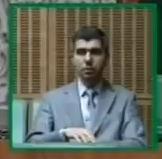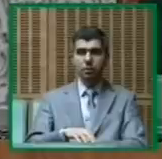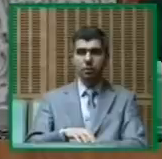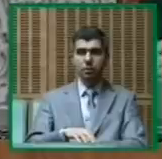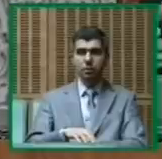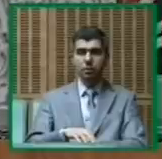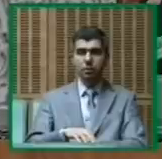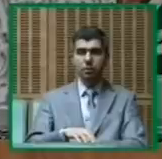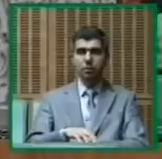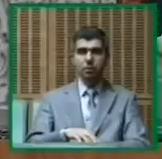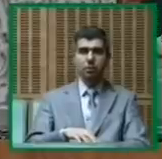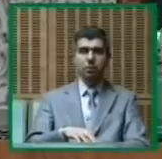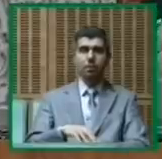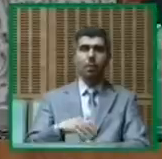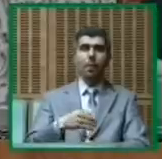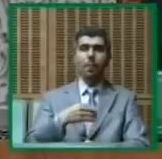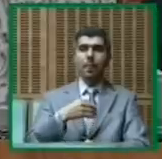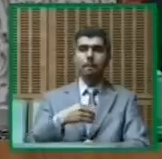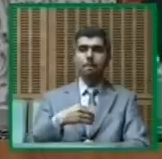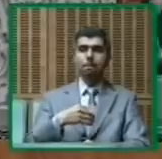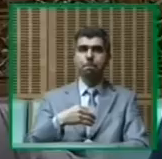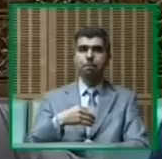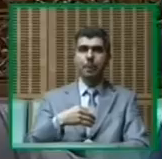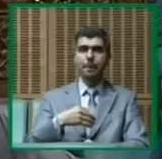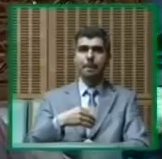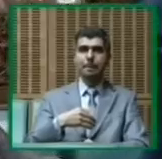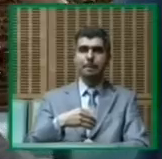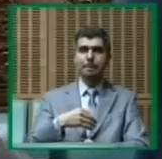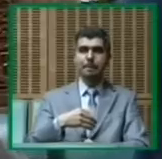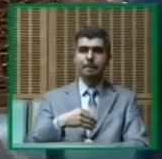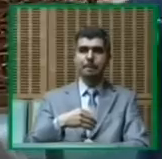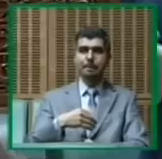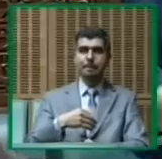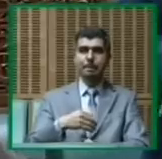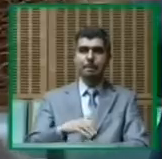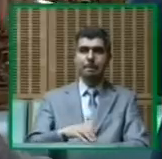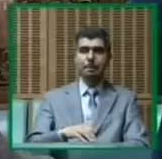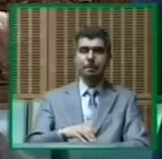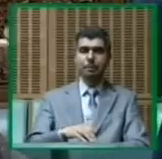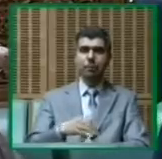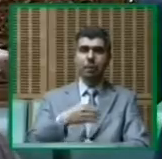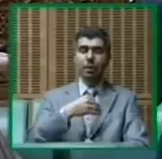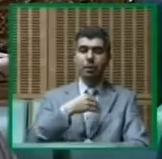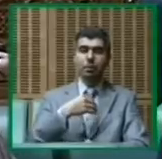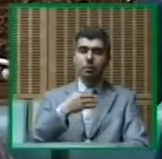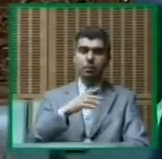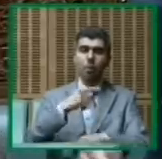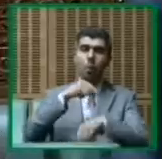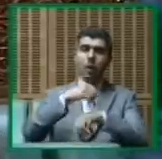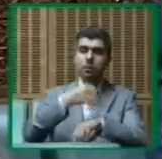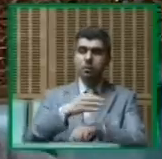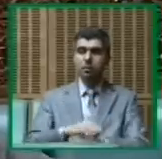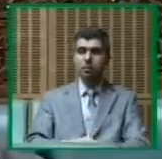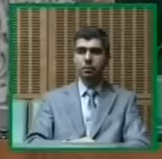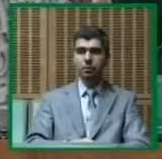كنت غنزيد، يلا انا متبع معك الوقت. وشوف دابا هي ربع ولا ايوا تكلم السيد المستشار وانا كنضبط معك ونزيد لك دوك الثواني، انا نزيدهم لك،